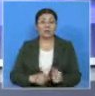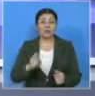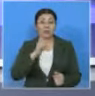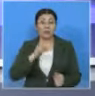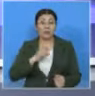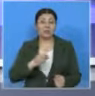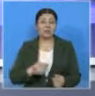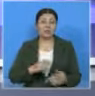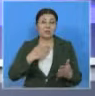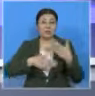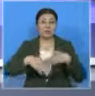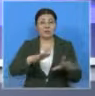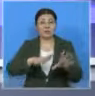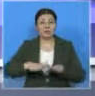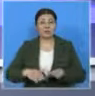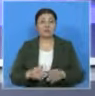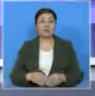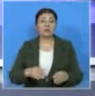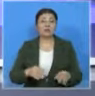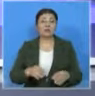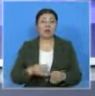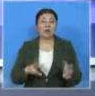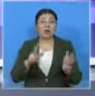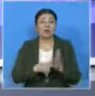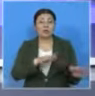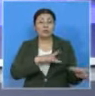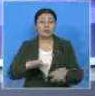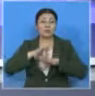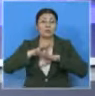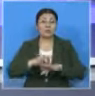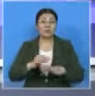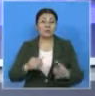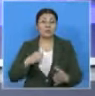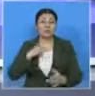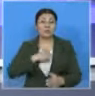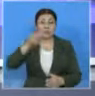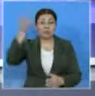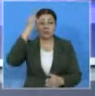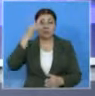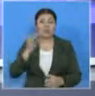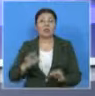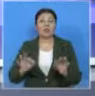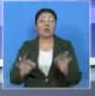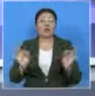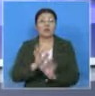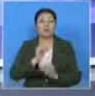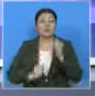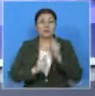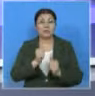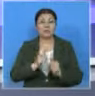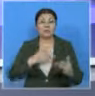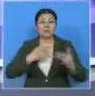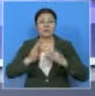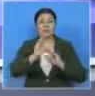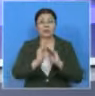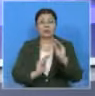талантом. В общей сложности в рамках фестиваля состоялось 8 мероприятий. Самые запоминающиеся – песенные конкурсы и театральный